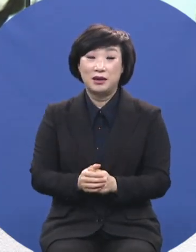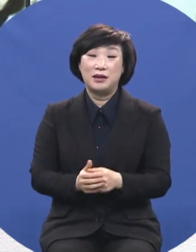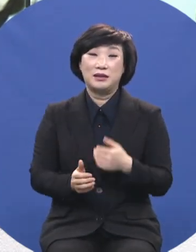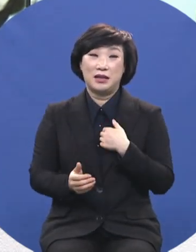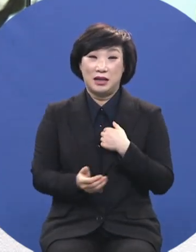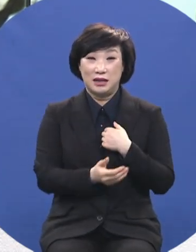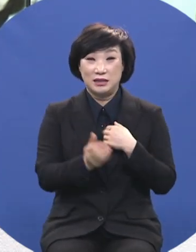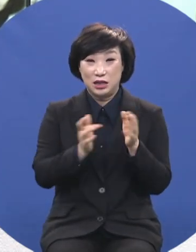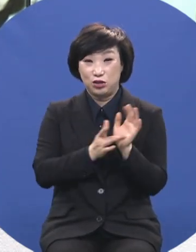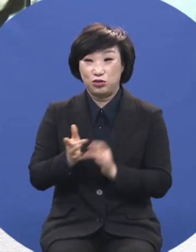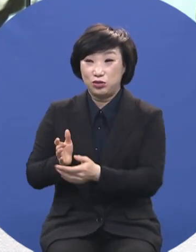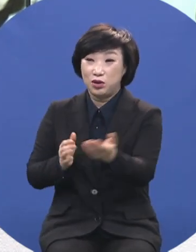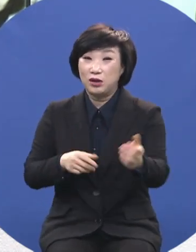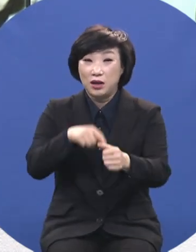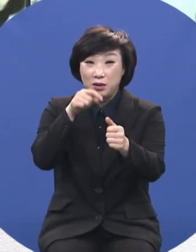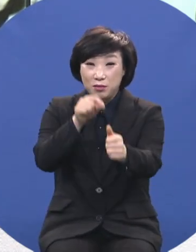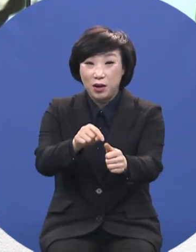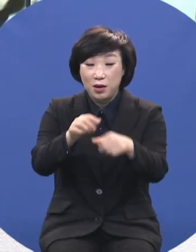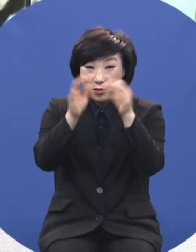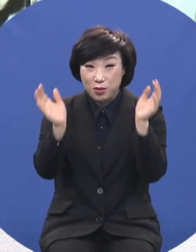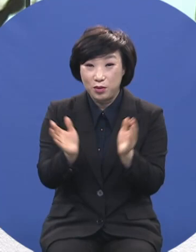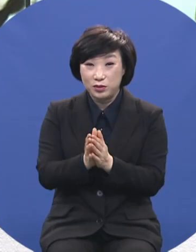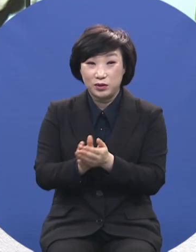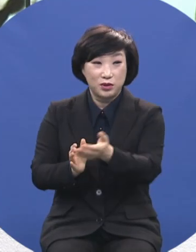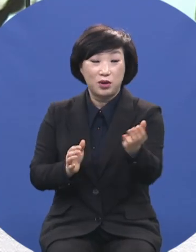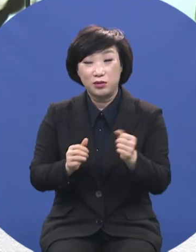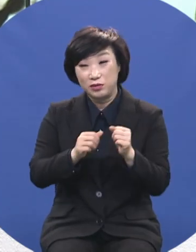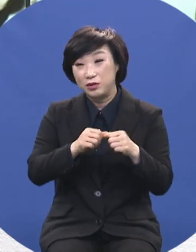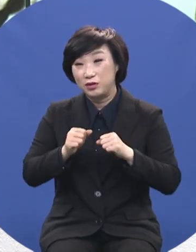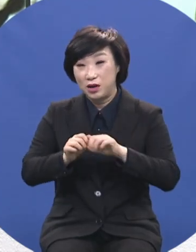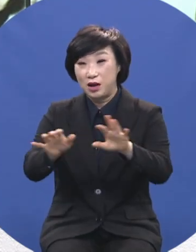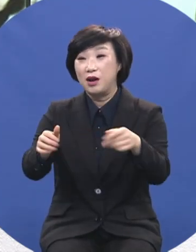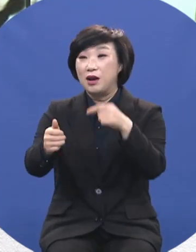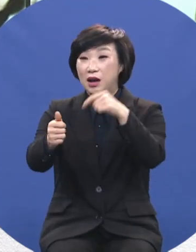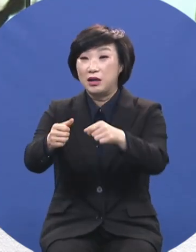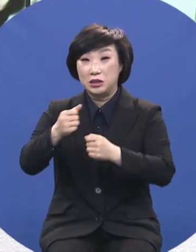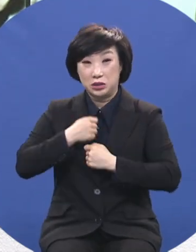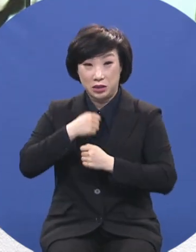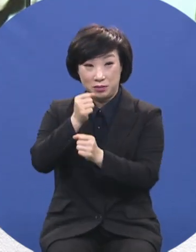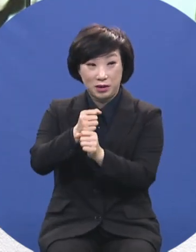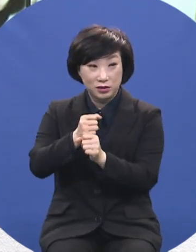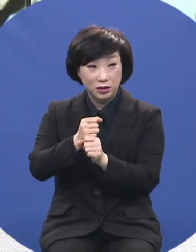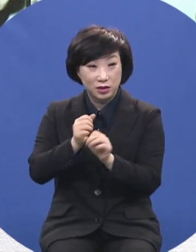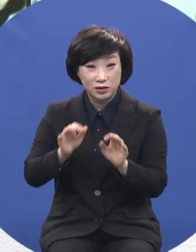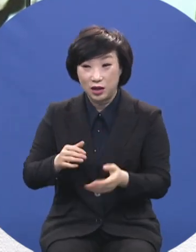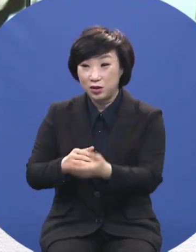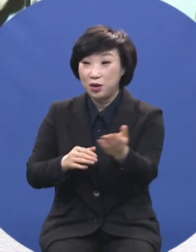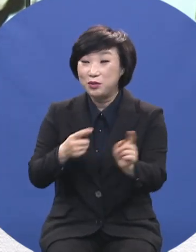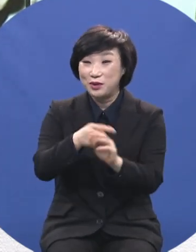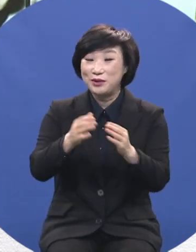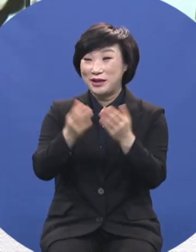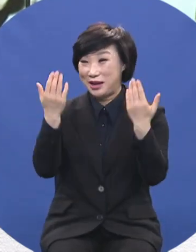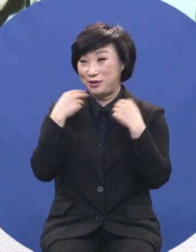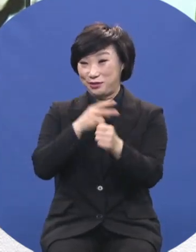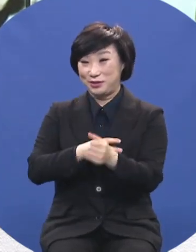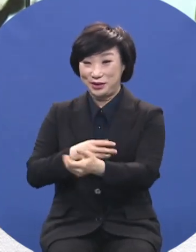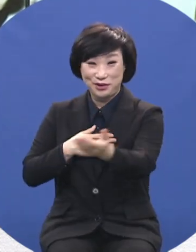내가 너에게 분부한 모든 것을 가르쳐 지키게 하라. 우리 교사들 복받은